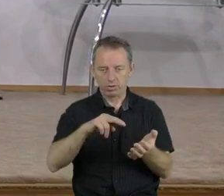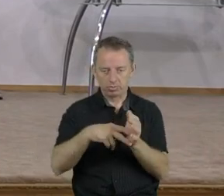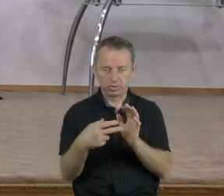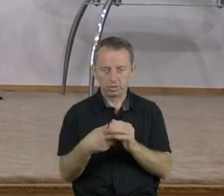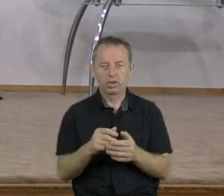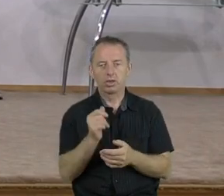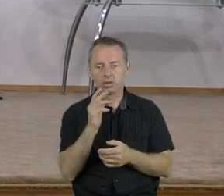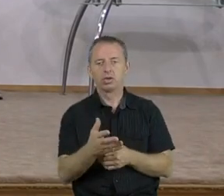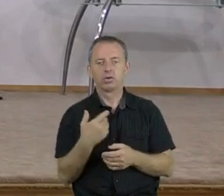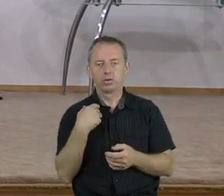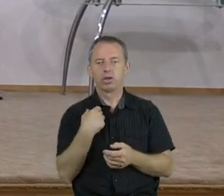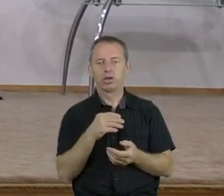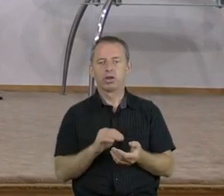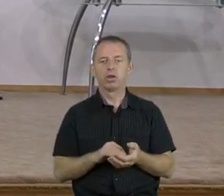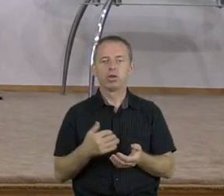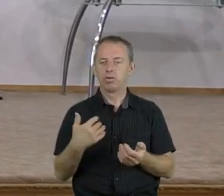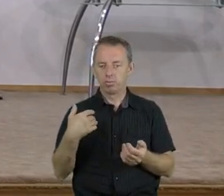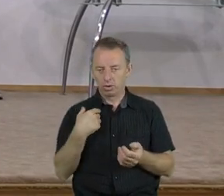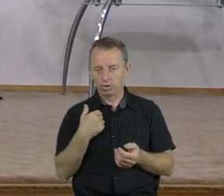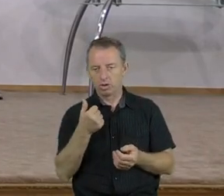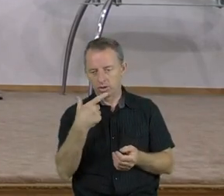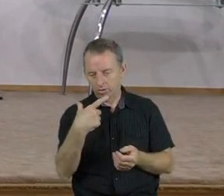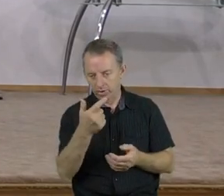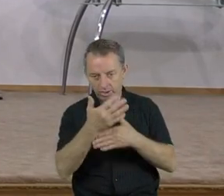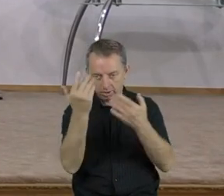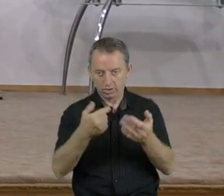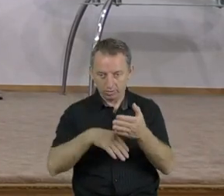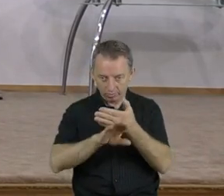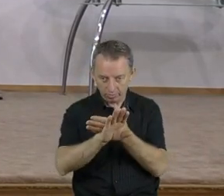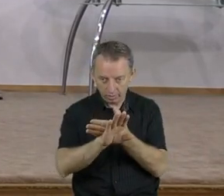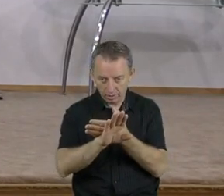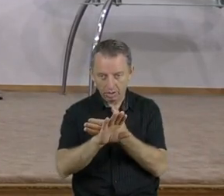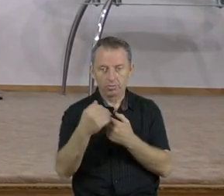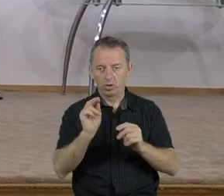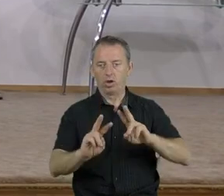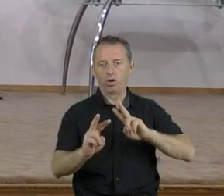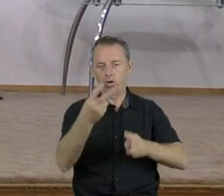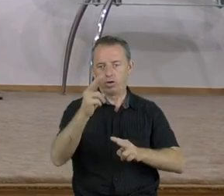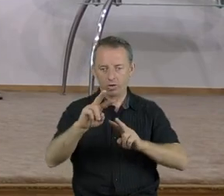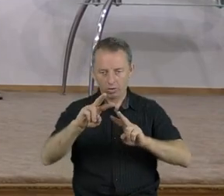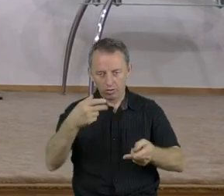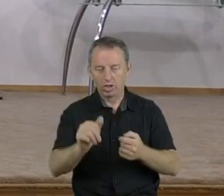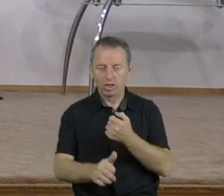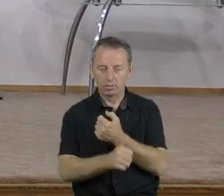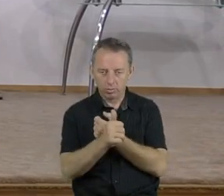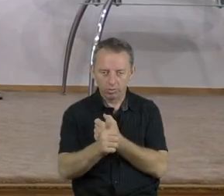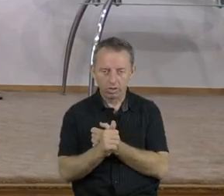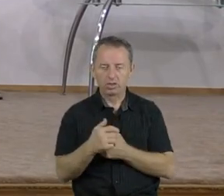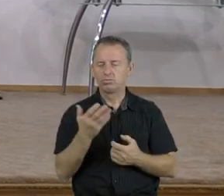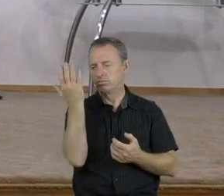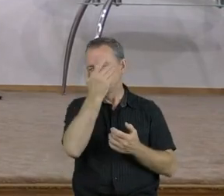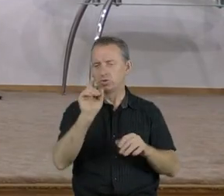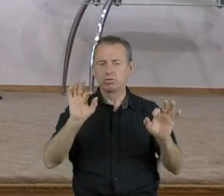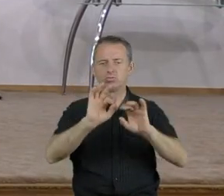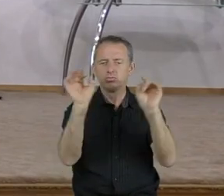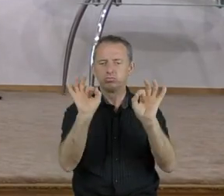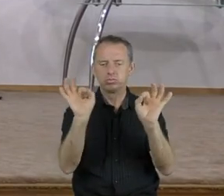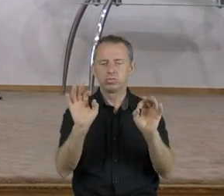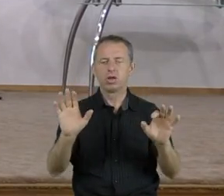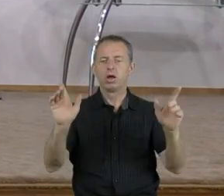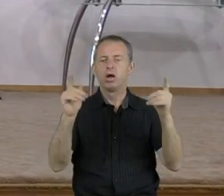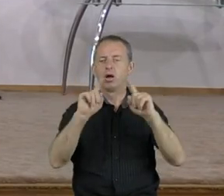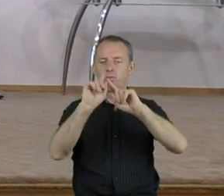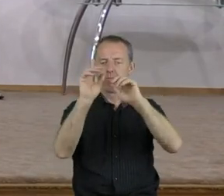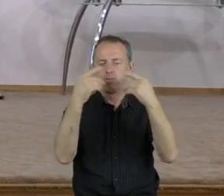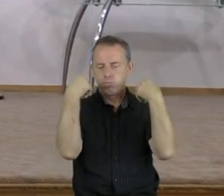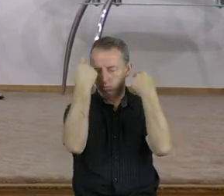2 razy w ciągu 7 miesięcy było tak, że 2 dni przed wyjściem wyjście było odwoływane z powodu gwałtownego pogorszenia pogody,